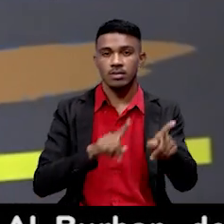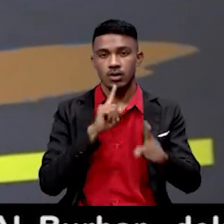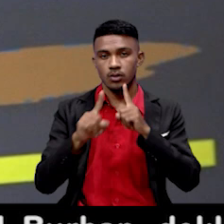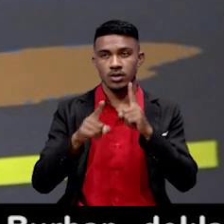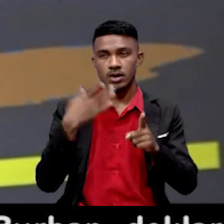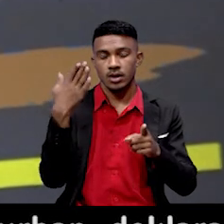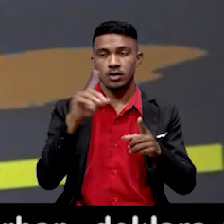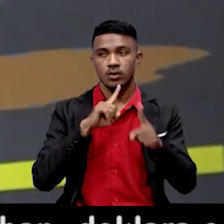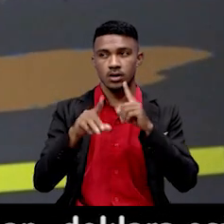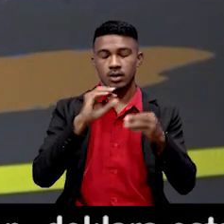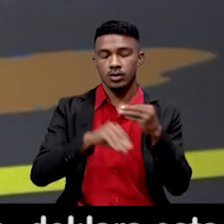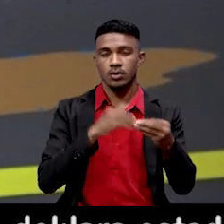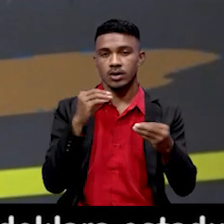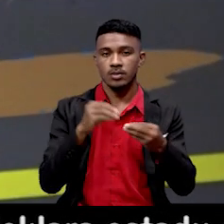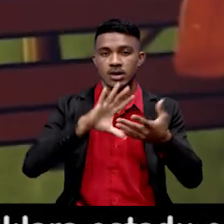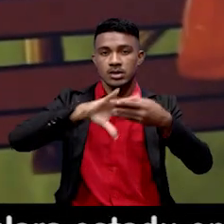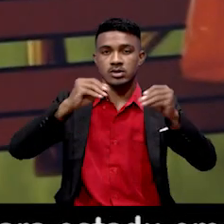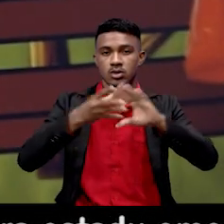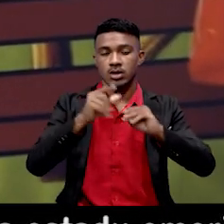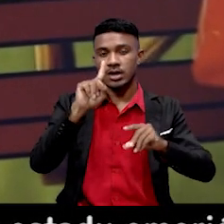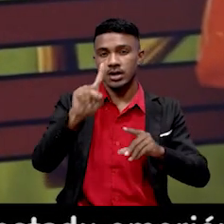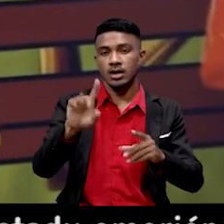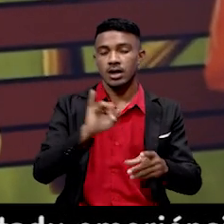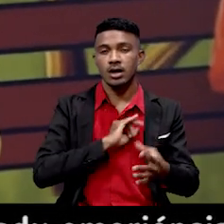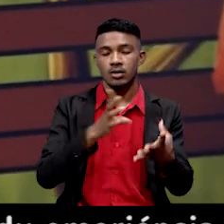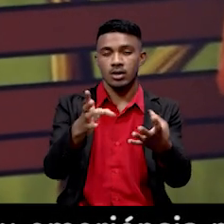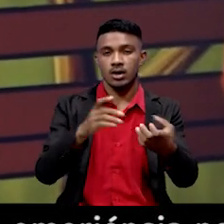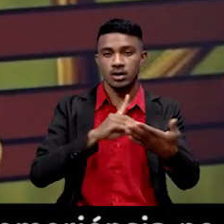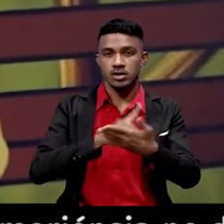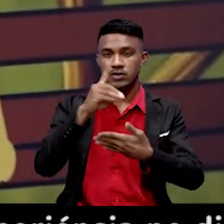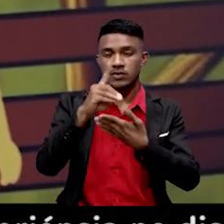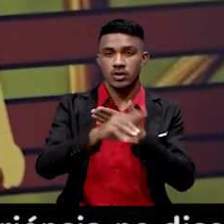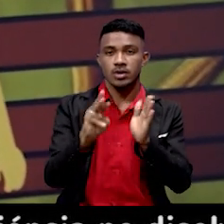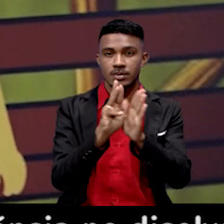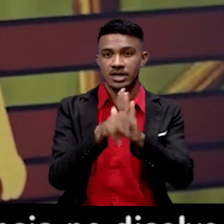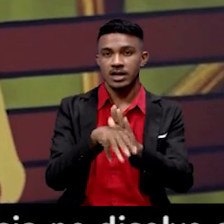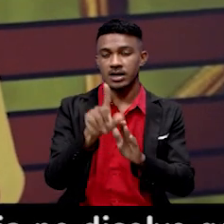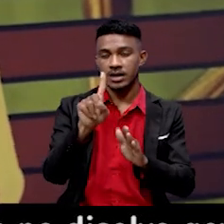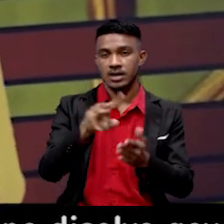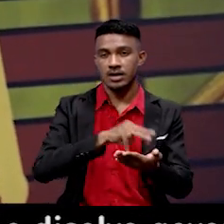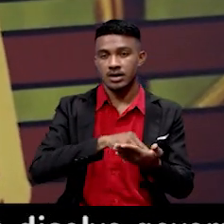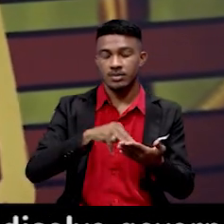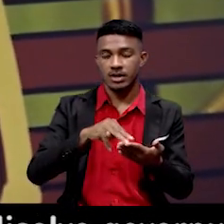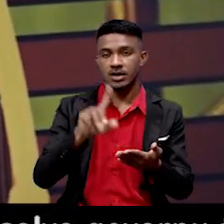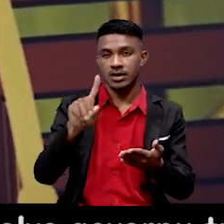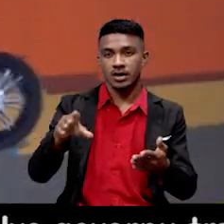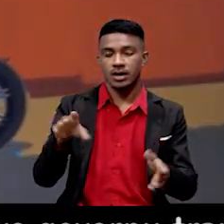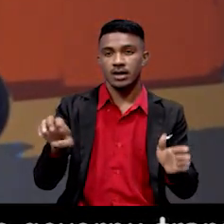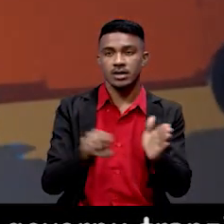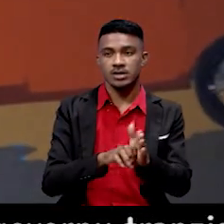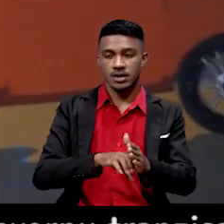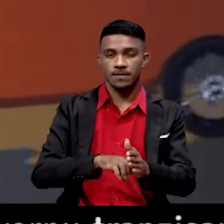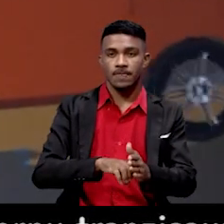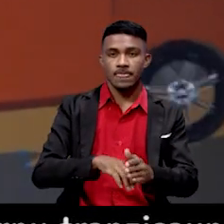dia kulia ko na ba story de hansa hau karak desenvolve materi da materi ne masar materi edukasa edukatif lili hansa por exemplo ko na